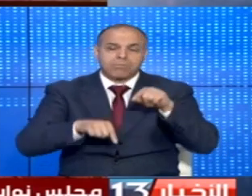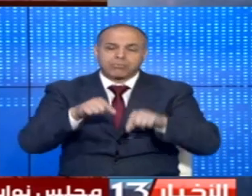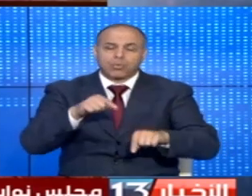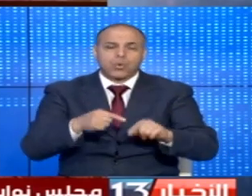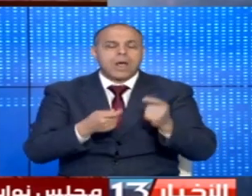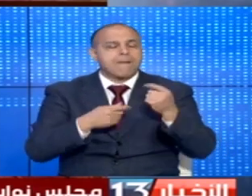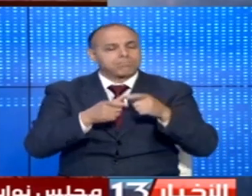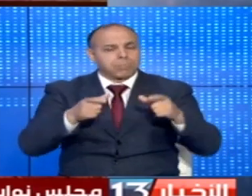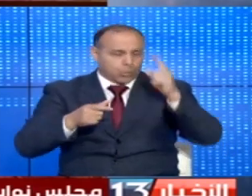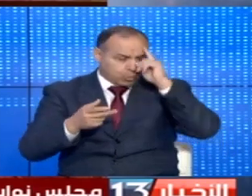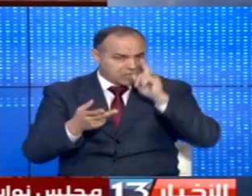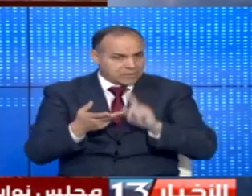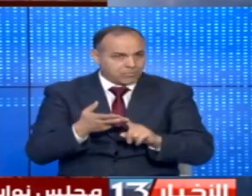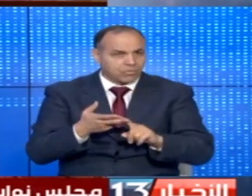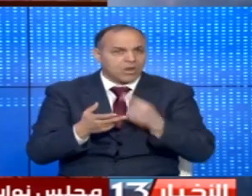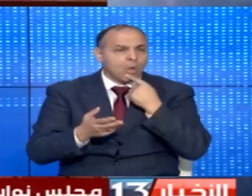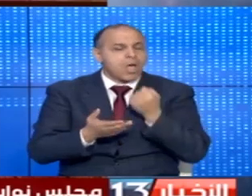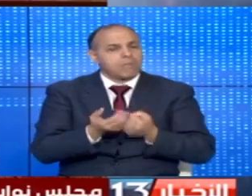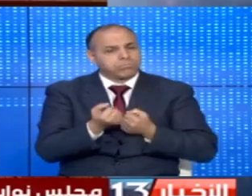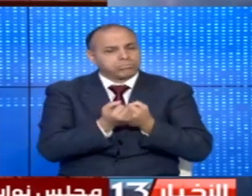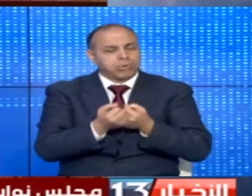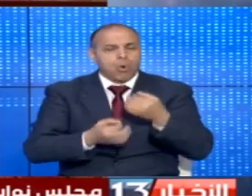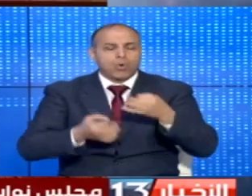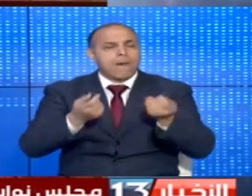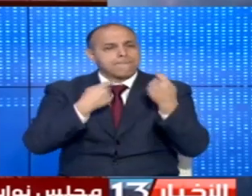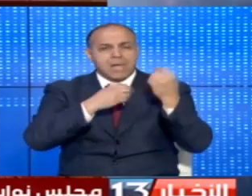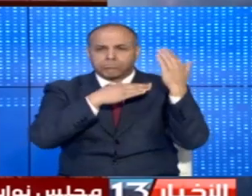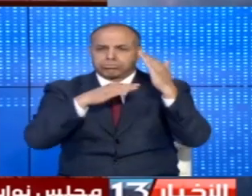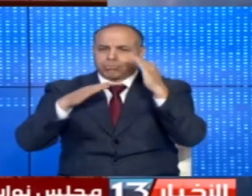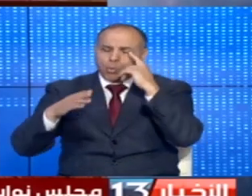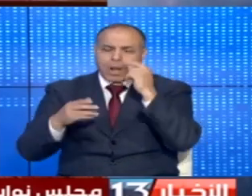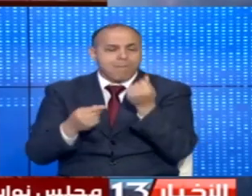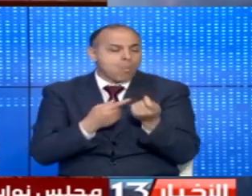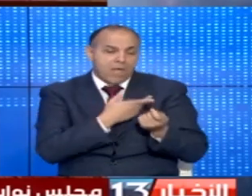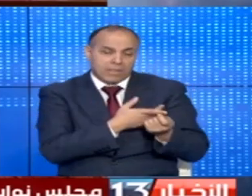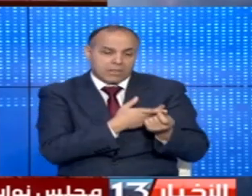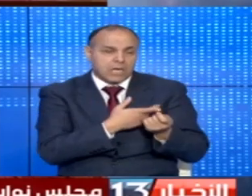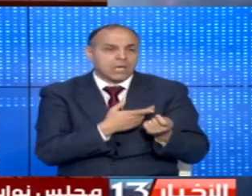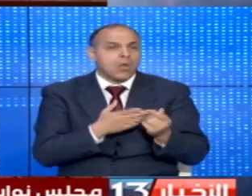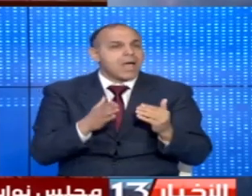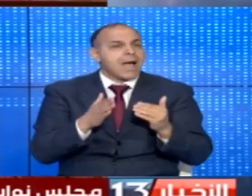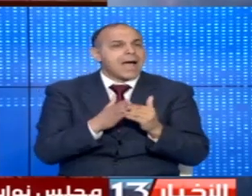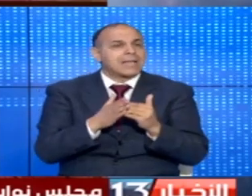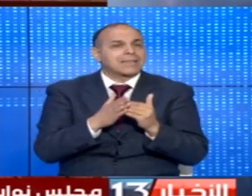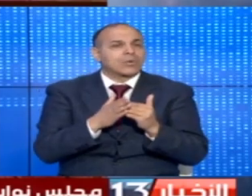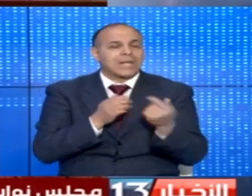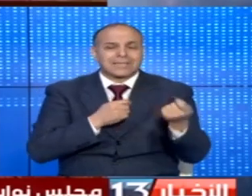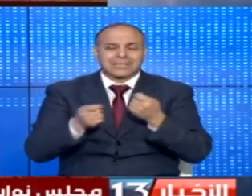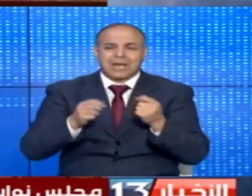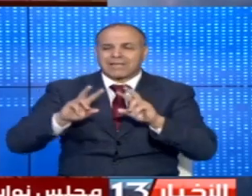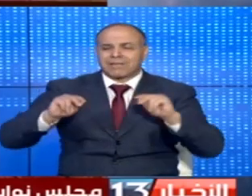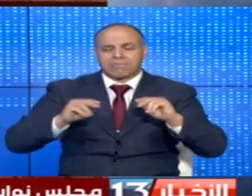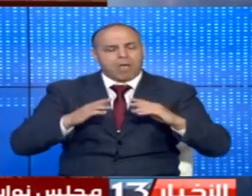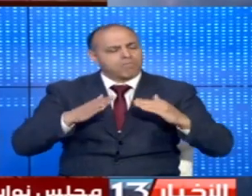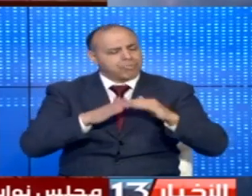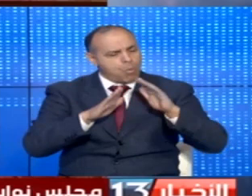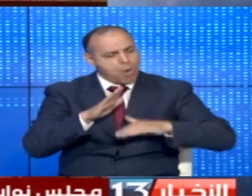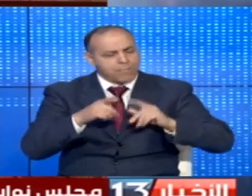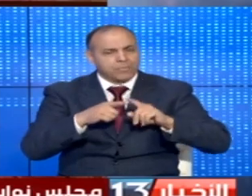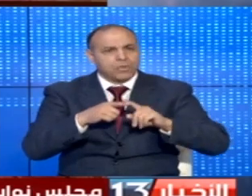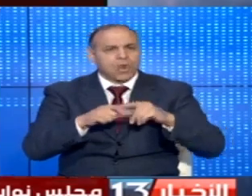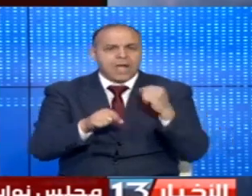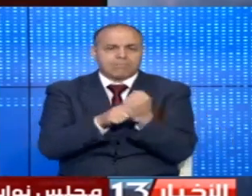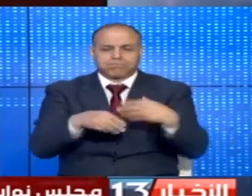المصنعه في تونس وتعزيز القدره التصديريه ل تلك المواد والحد من مساله التجاره المواجهه والعمل على